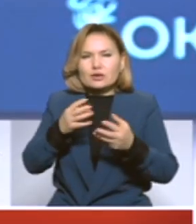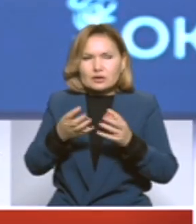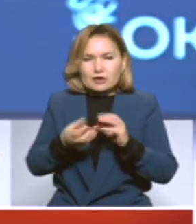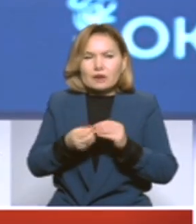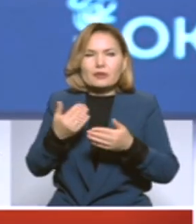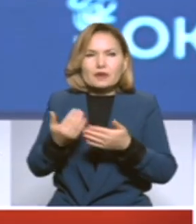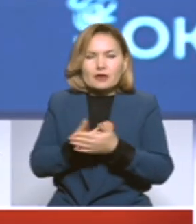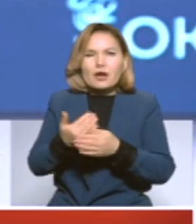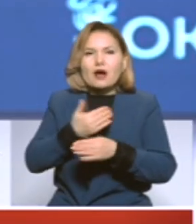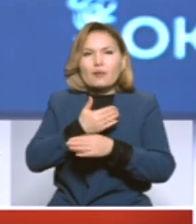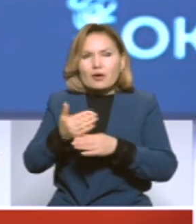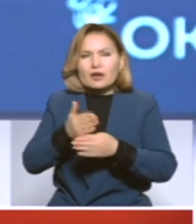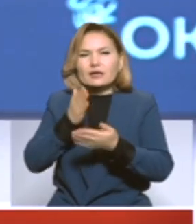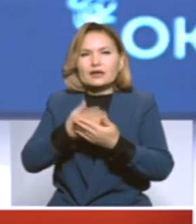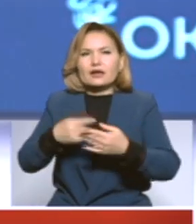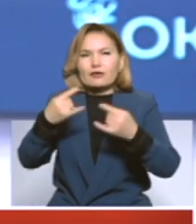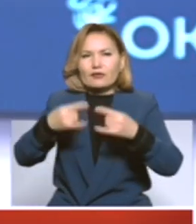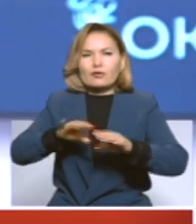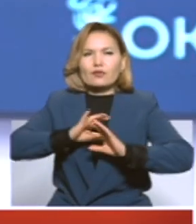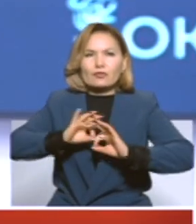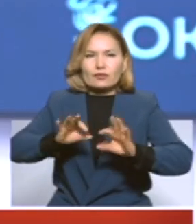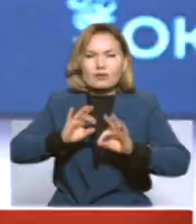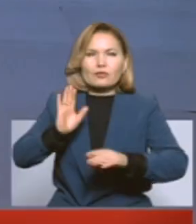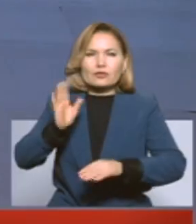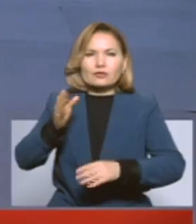Бірнеше минуттардан кейін қайта тікелей эфирде жүздескенше.